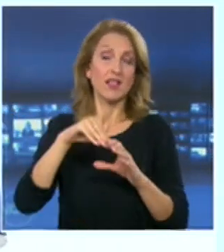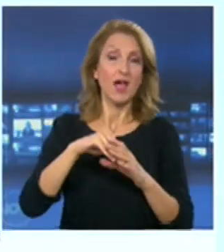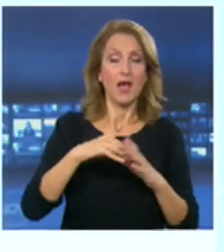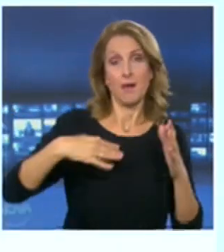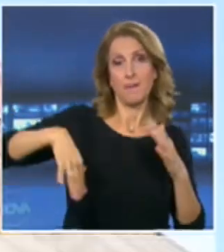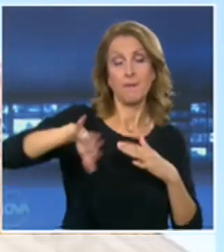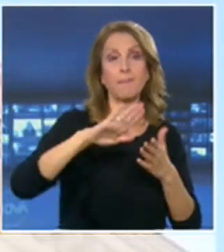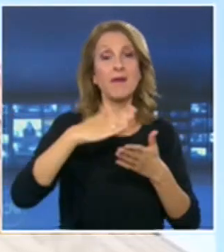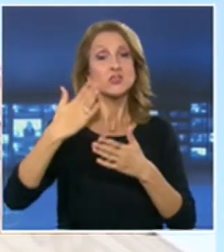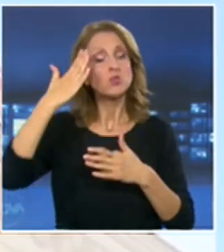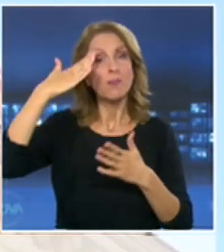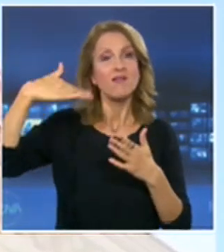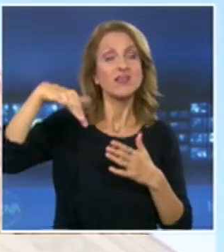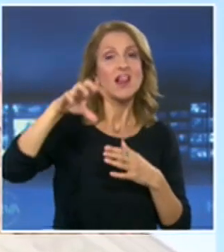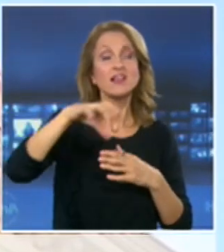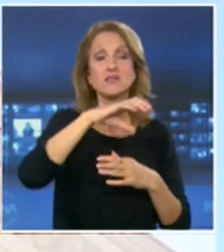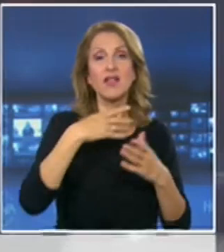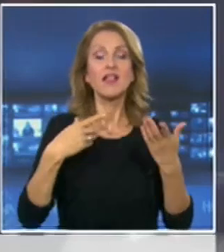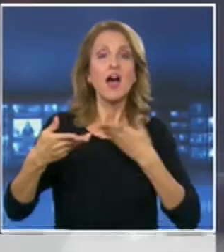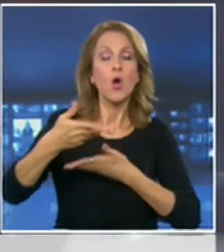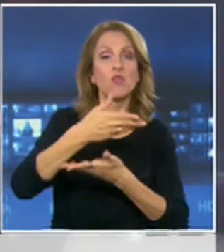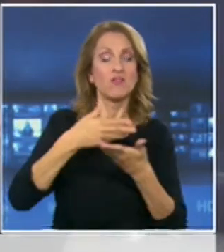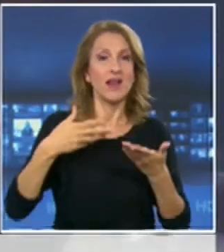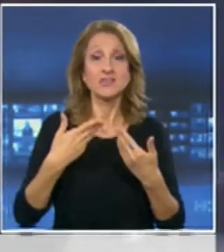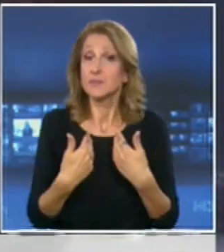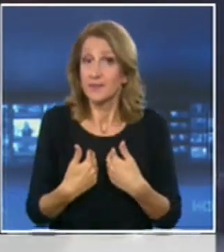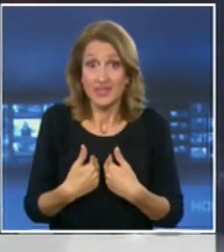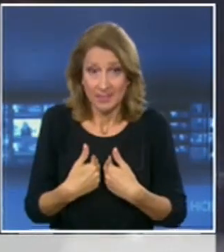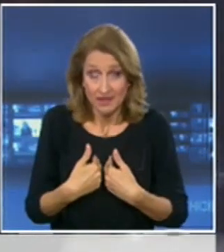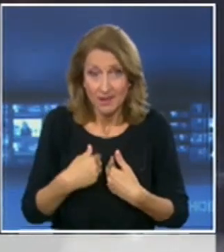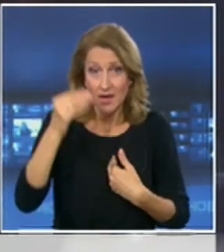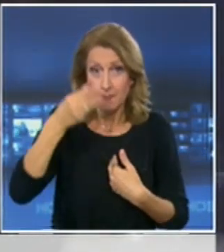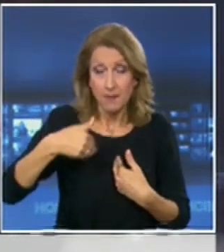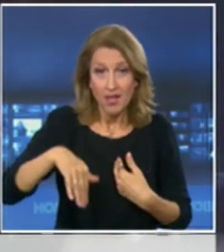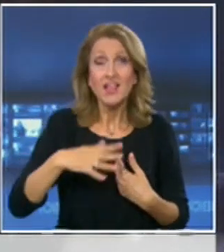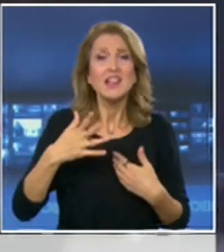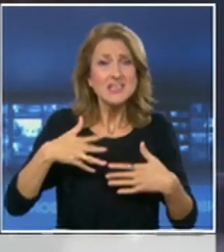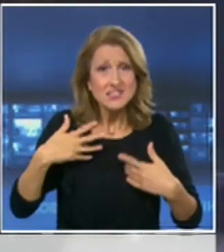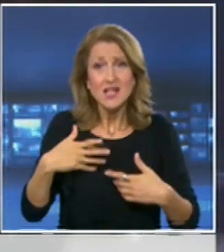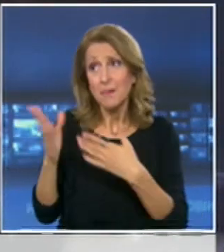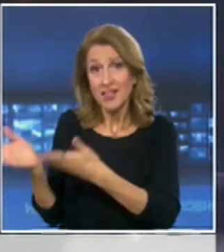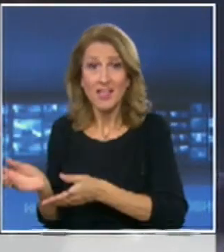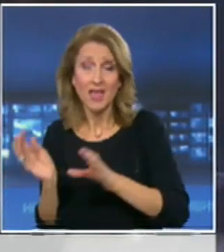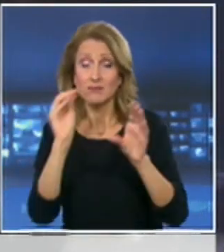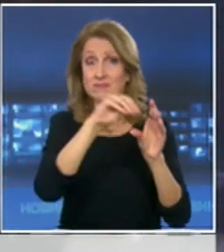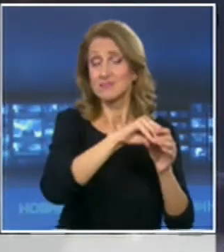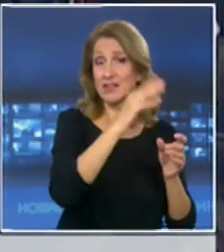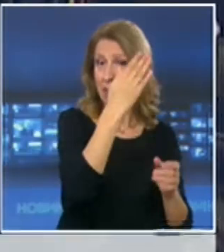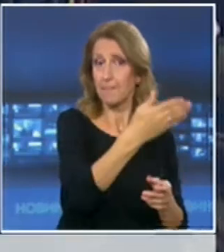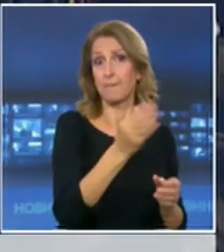да очертае европейски път за страната. Ние сме тези, които най-бихме искали те да бъдат, защото знаем,